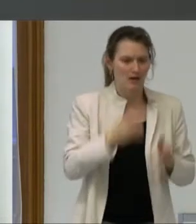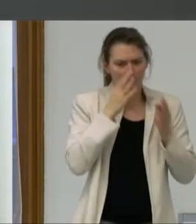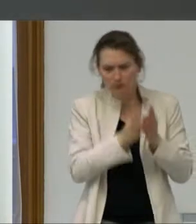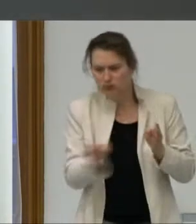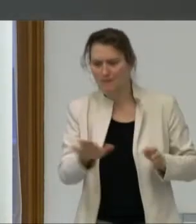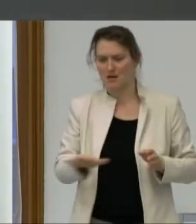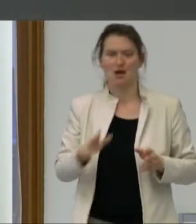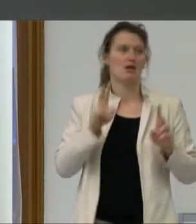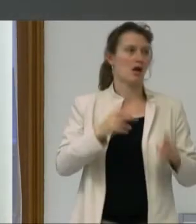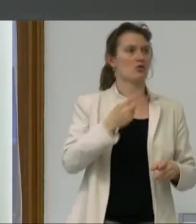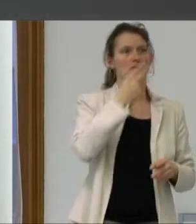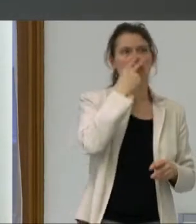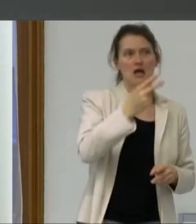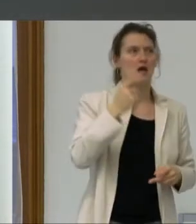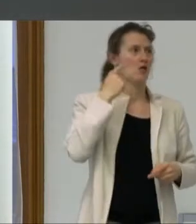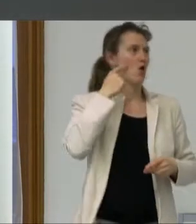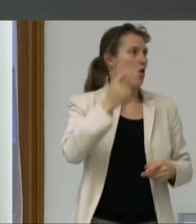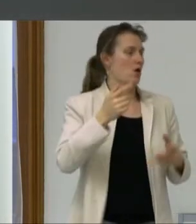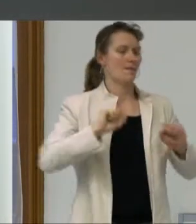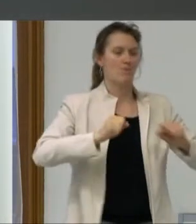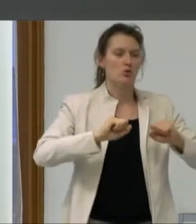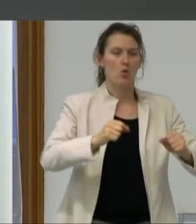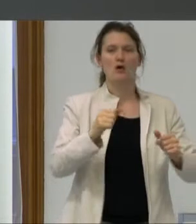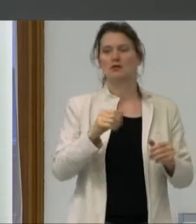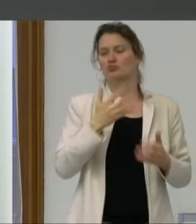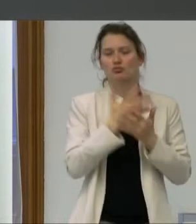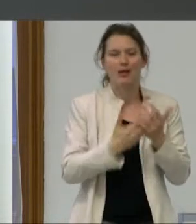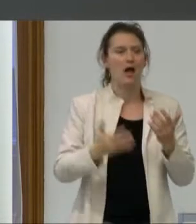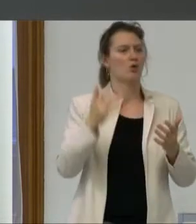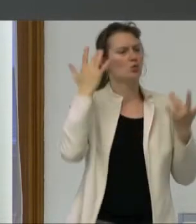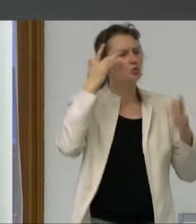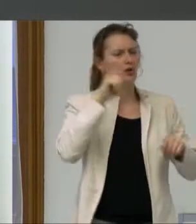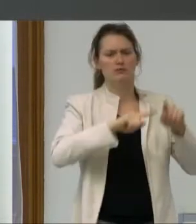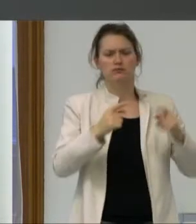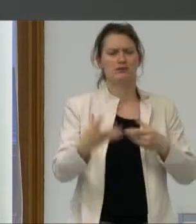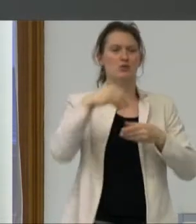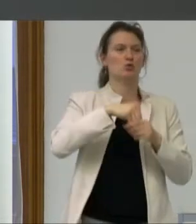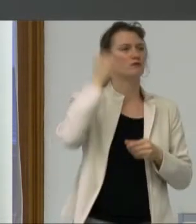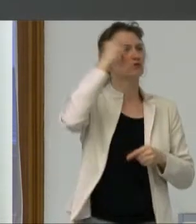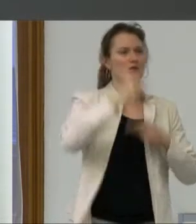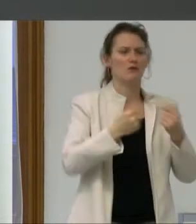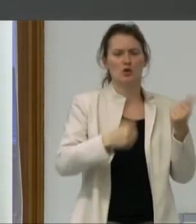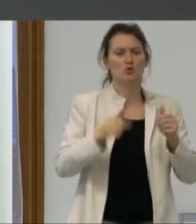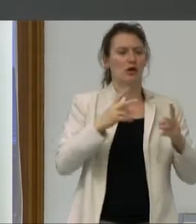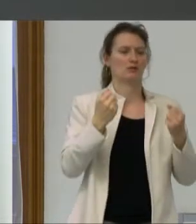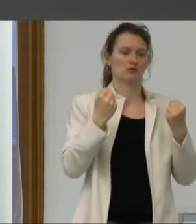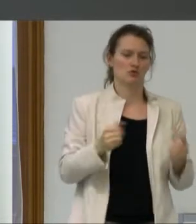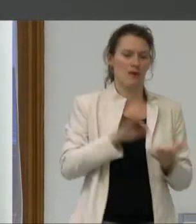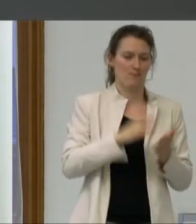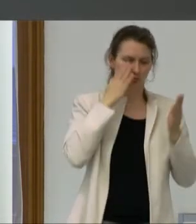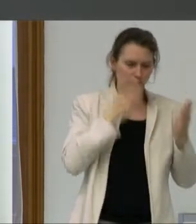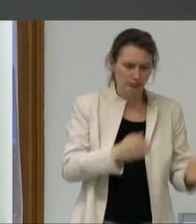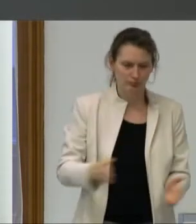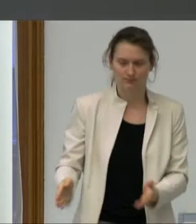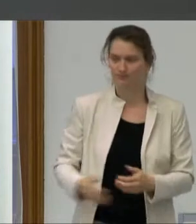eben zum Beispiel Hören, Sehen, Motorik und Mobilität, sprachliche, kulturelle Vielfalt, inklusive Schulentwicklung, Beratung und Diagnostik und,